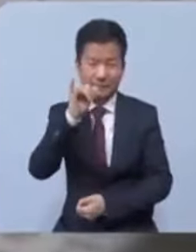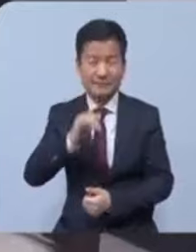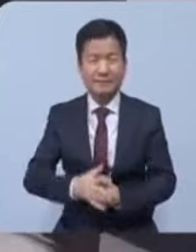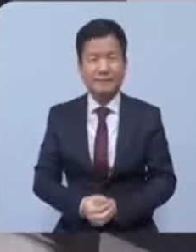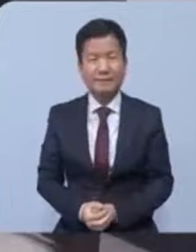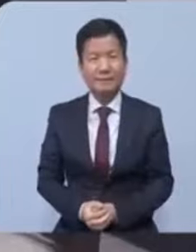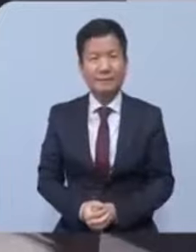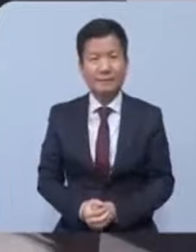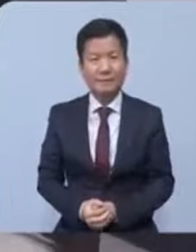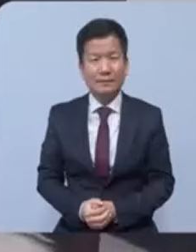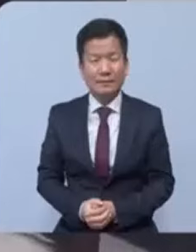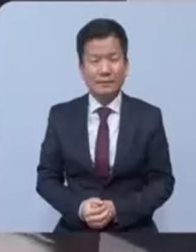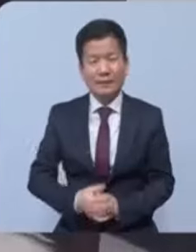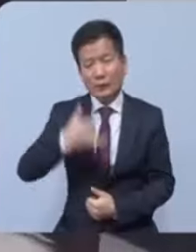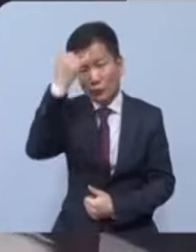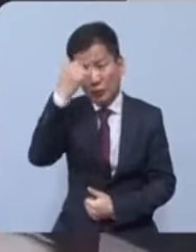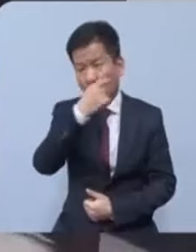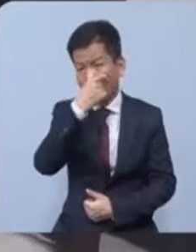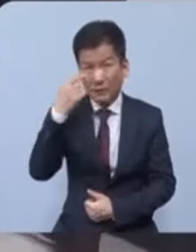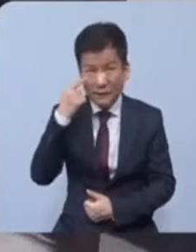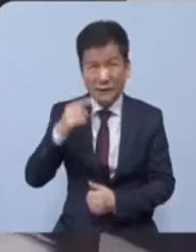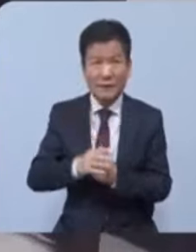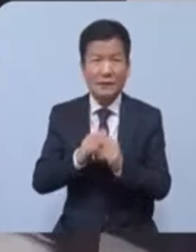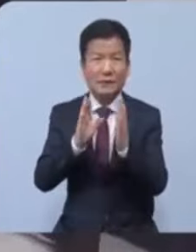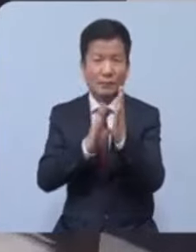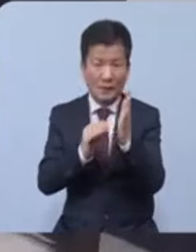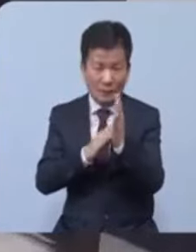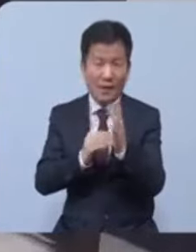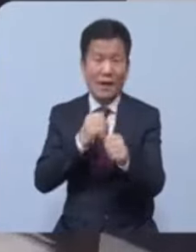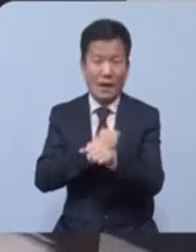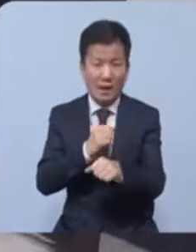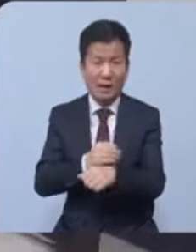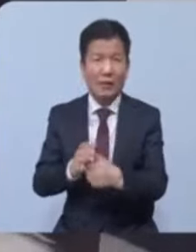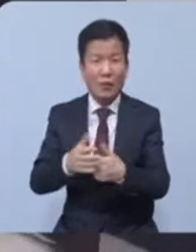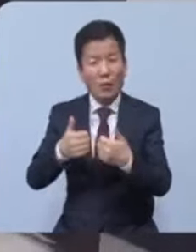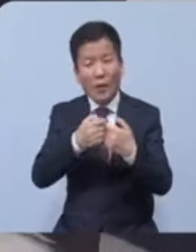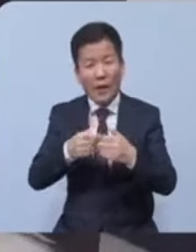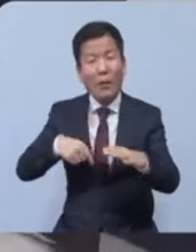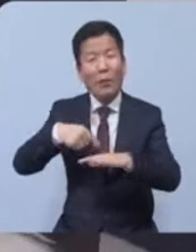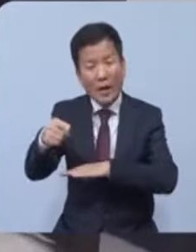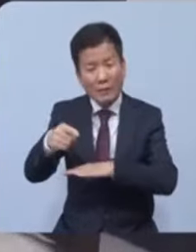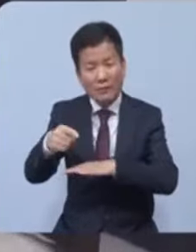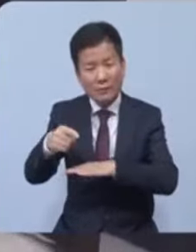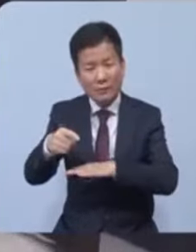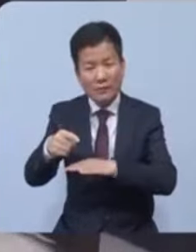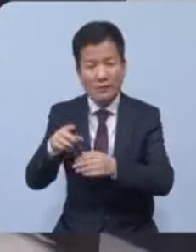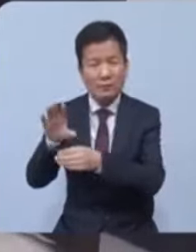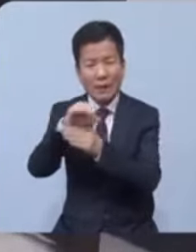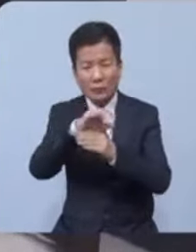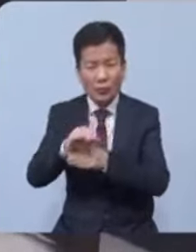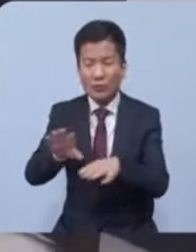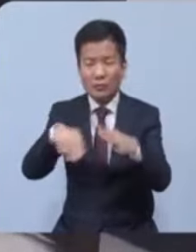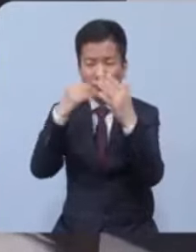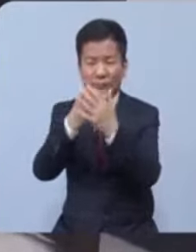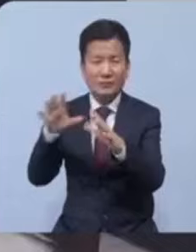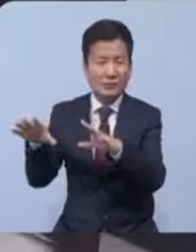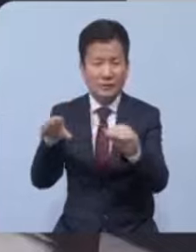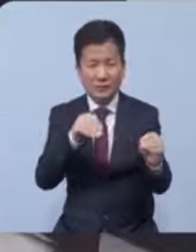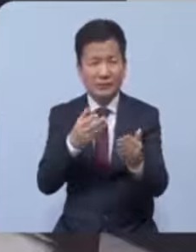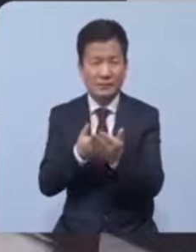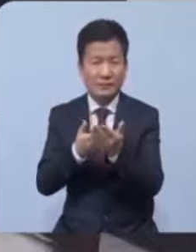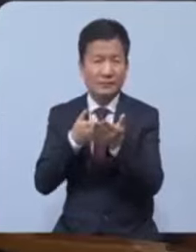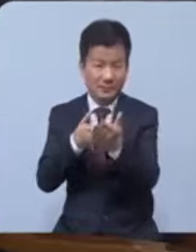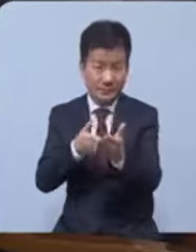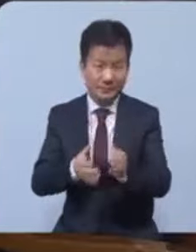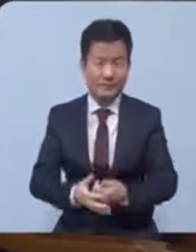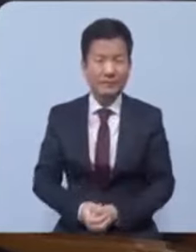있었습니다. 도덕성 검증은 비공개로 또한 회의장 외에 외부로 송출되는 방송도 중단해 주시기